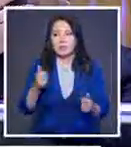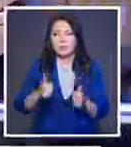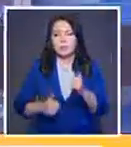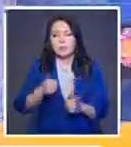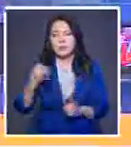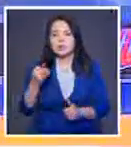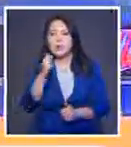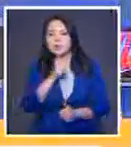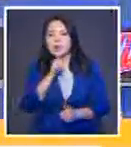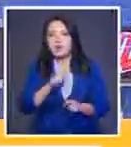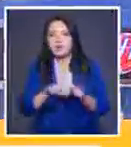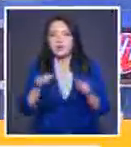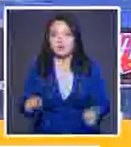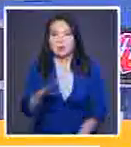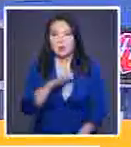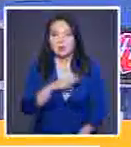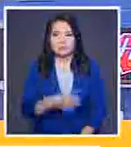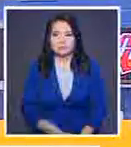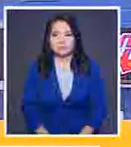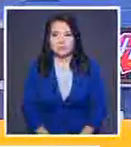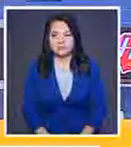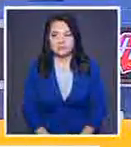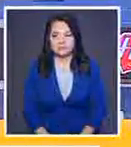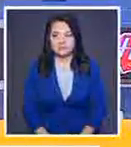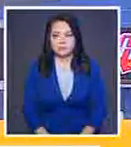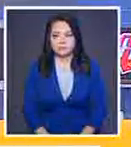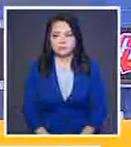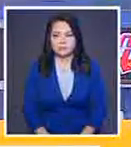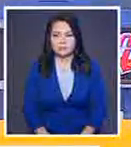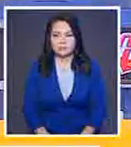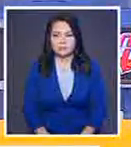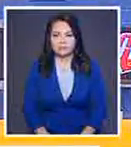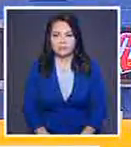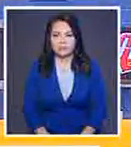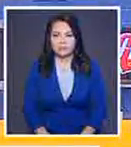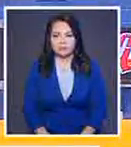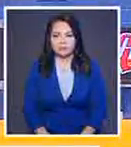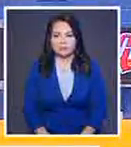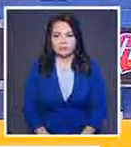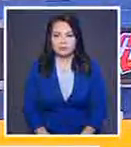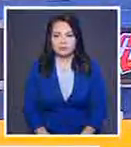өткізді. Спортсмены детско-юношеской спортивной школы хоккейного клуба Барыс